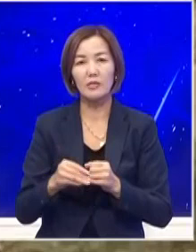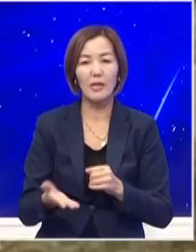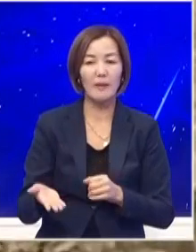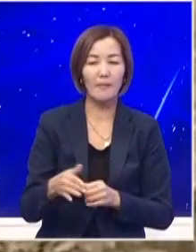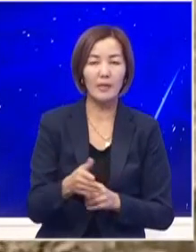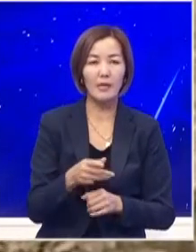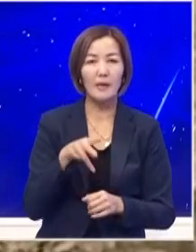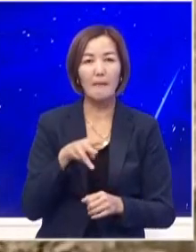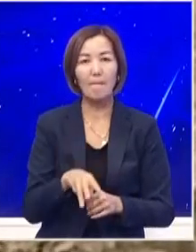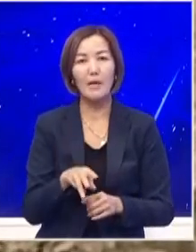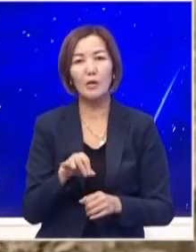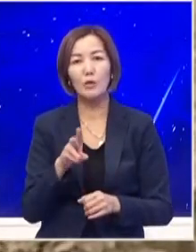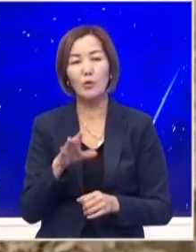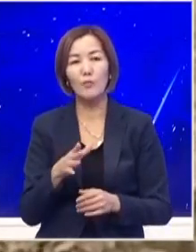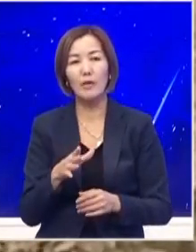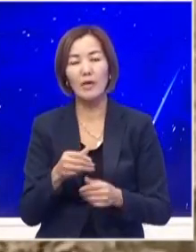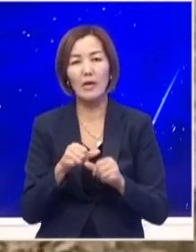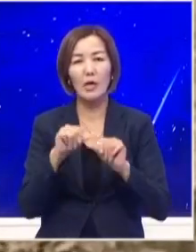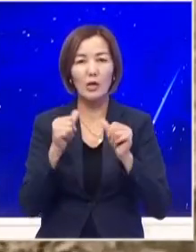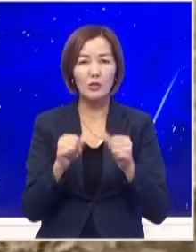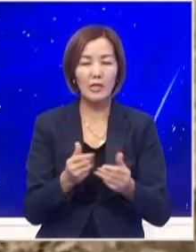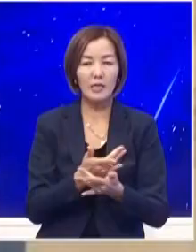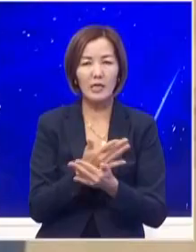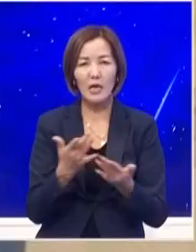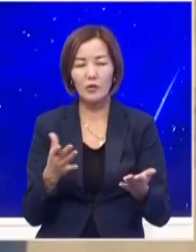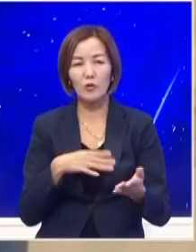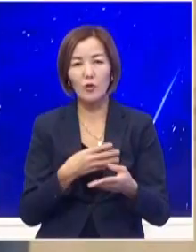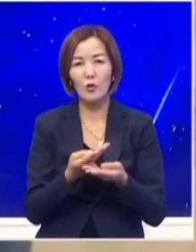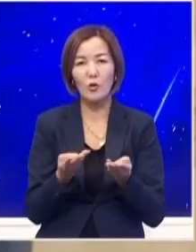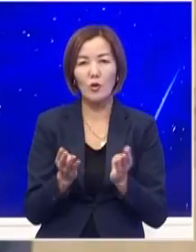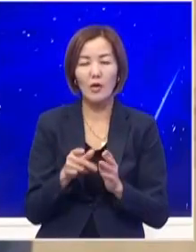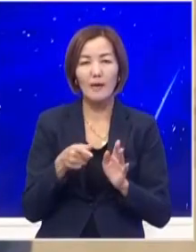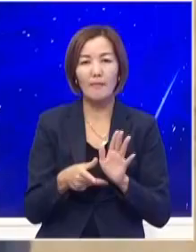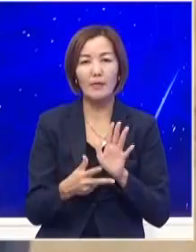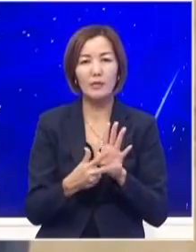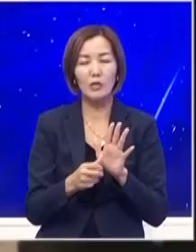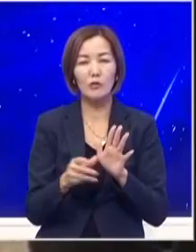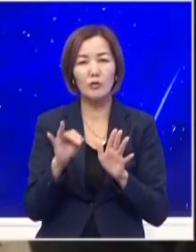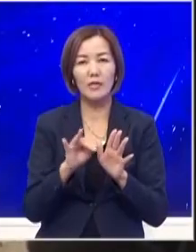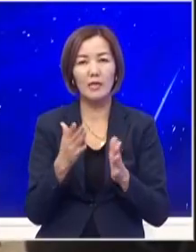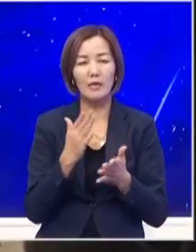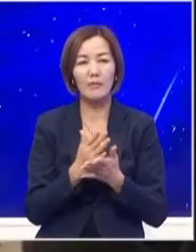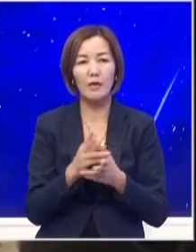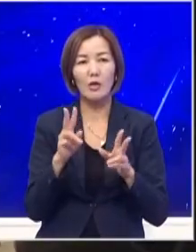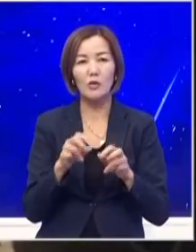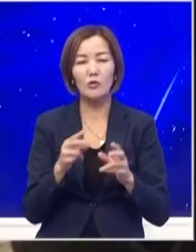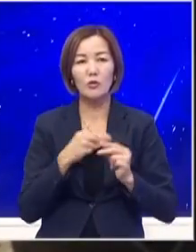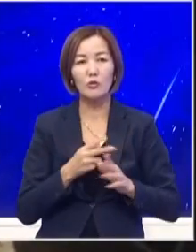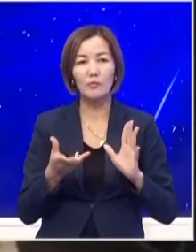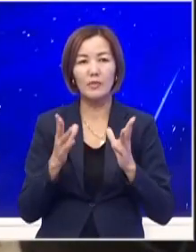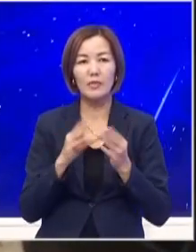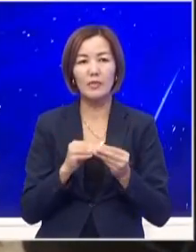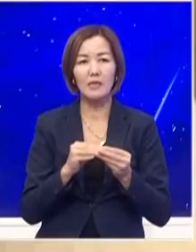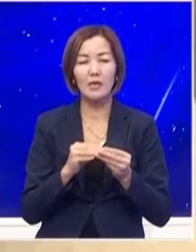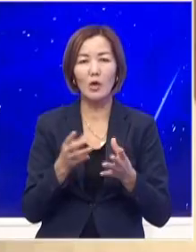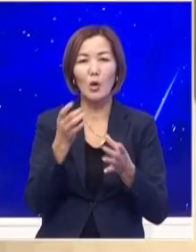аймақтағы Мыңтөбе қорымынан табылған дүниелерді құнды жәдігерге балап отыр. 1800 жылдан астам тарихы бар киелі нысанда жүргізілген жұмыстар барысында сол